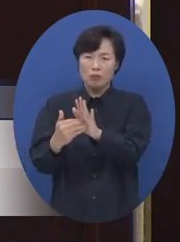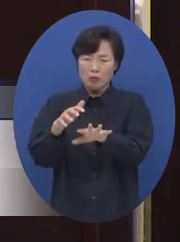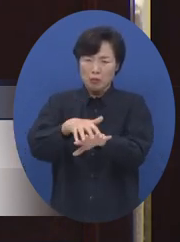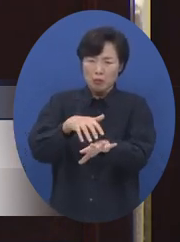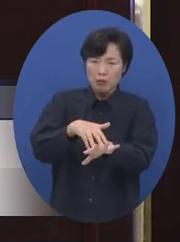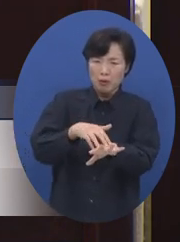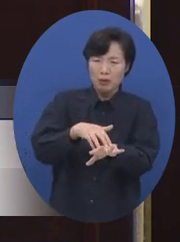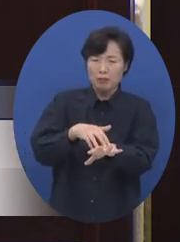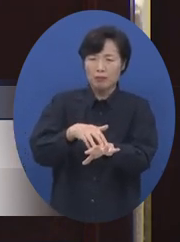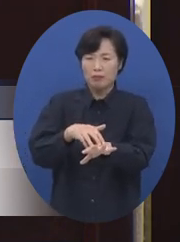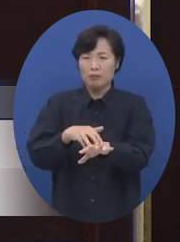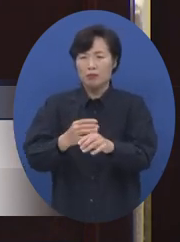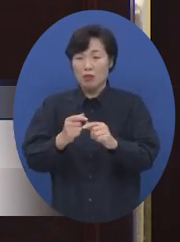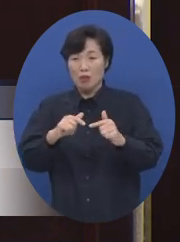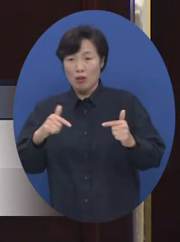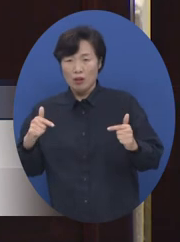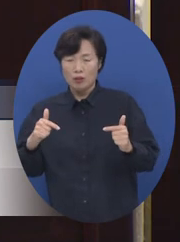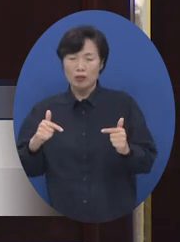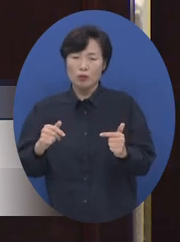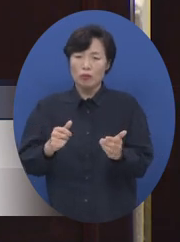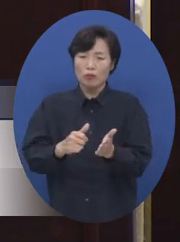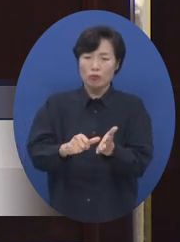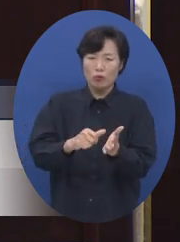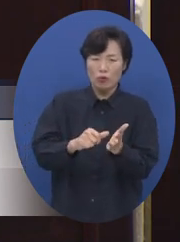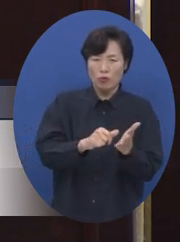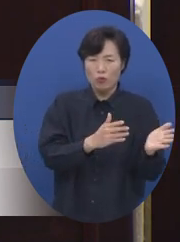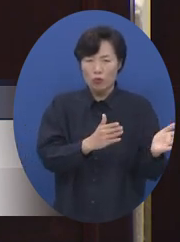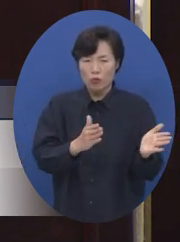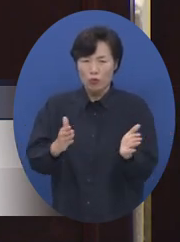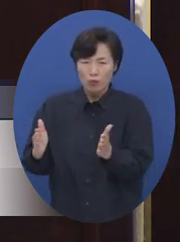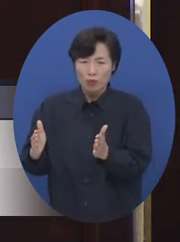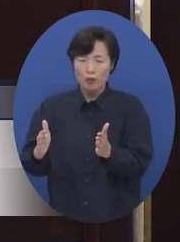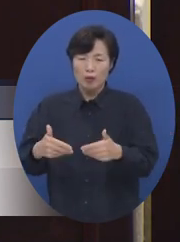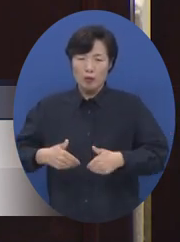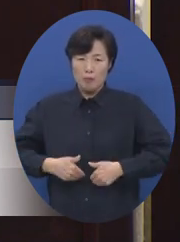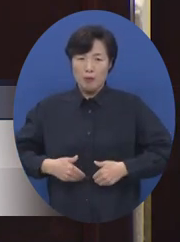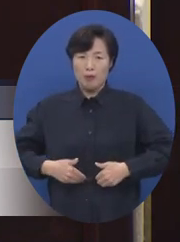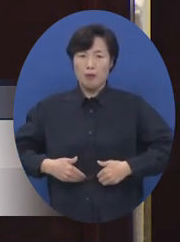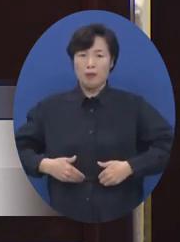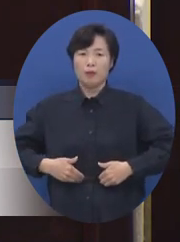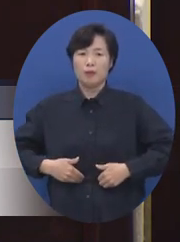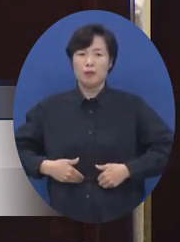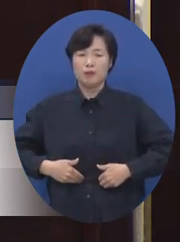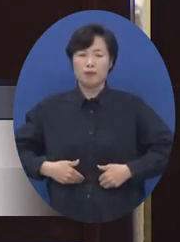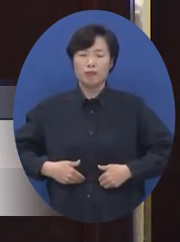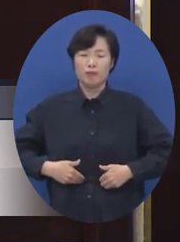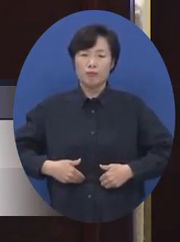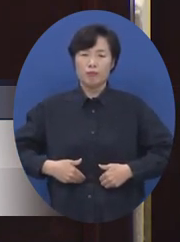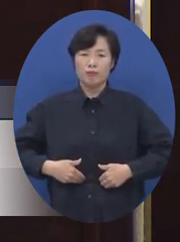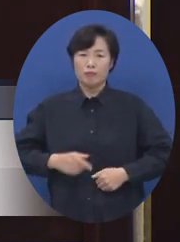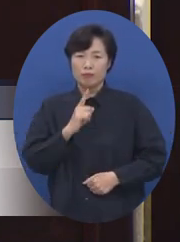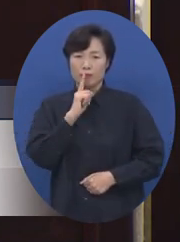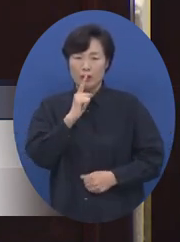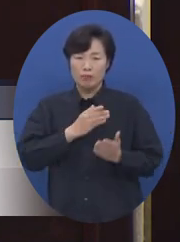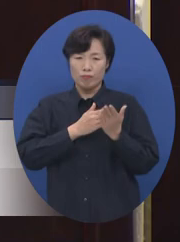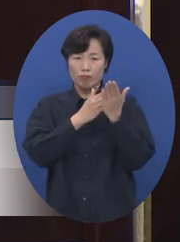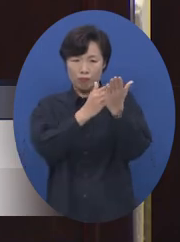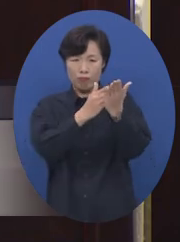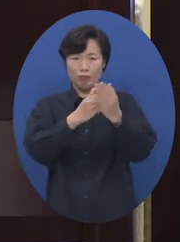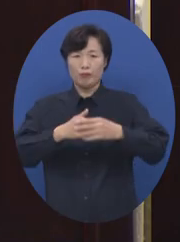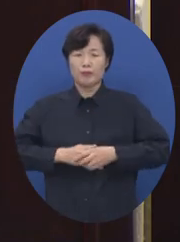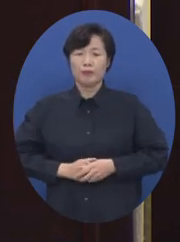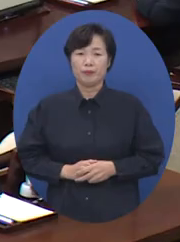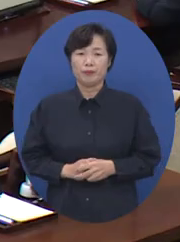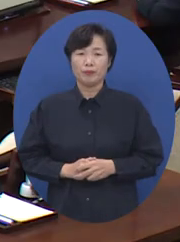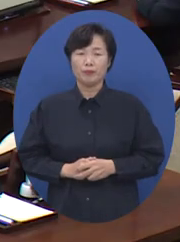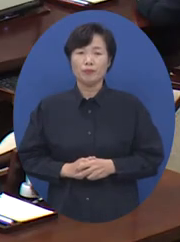손수건, 산소캔, 미니 방독면 등과 같은 개인 보호장구를 배치할 것을